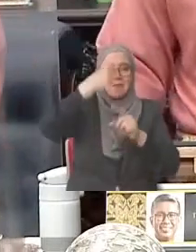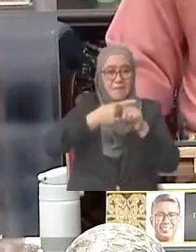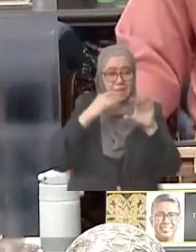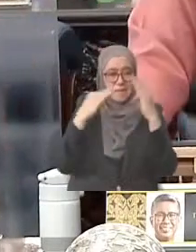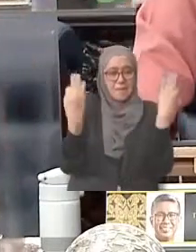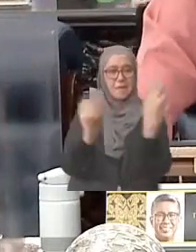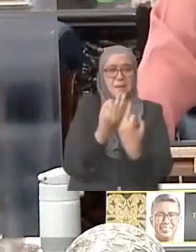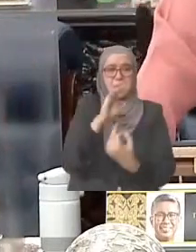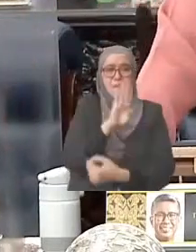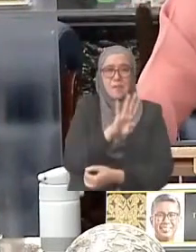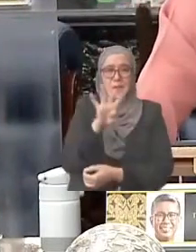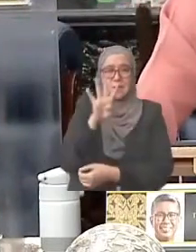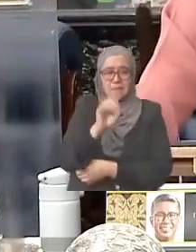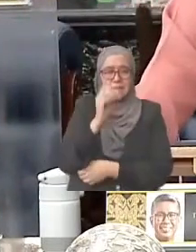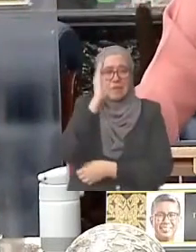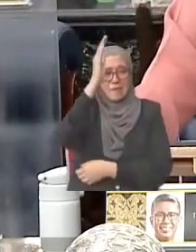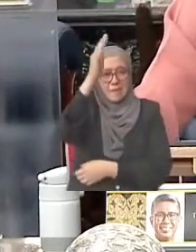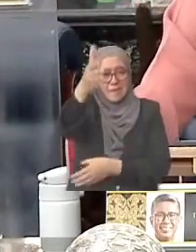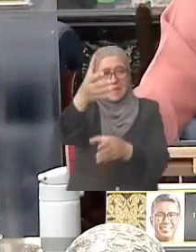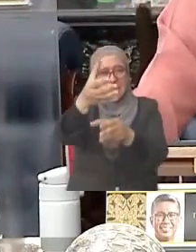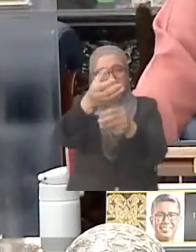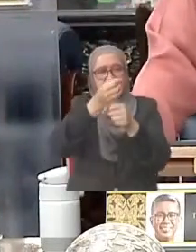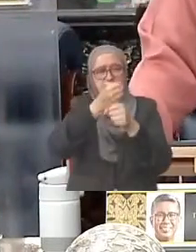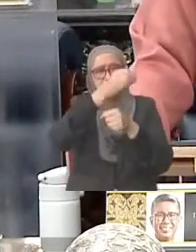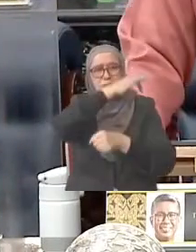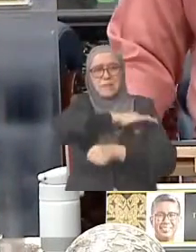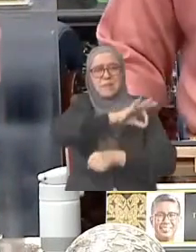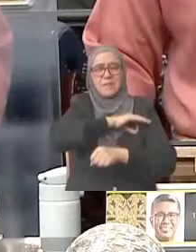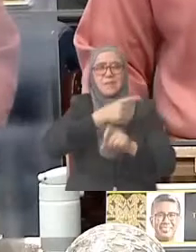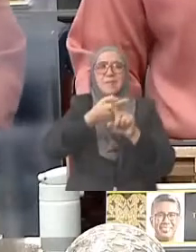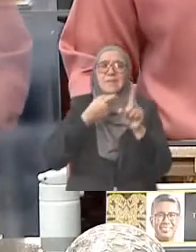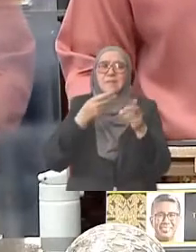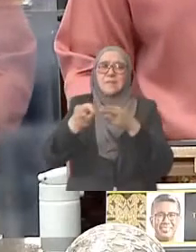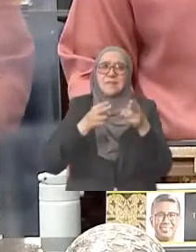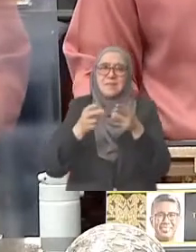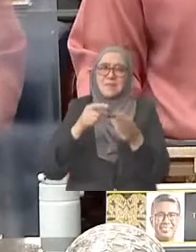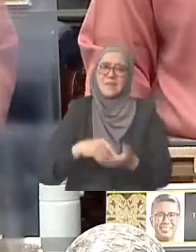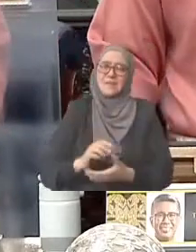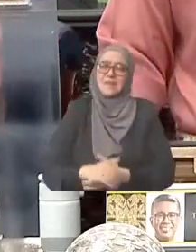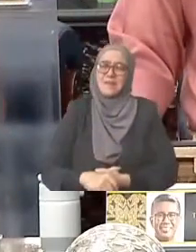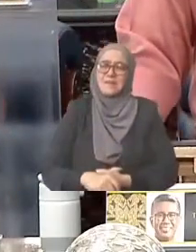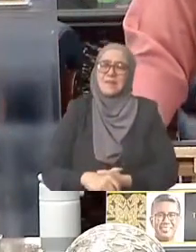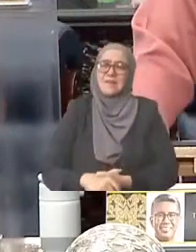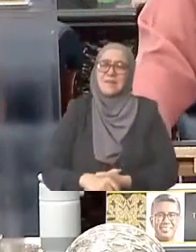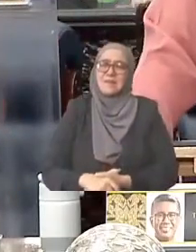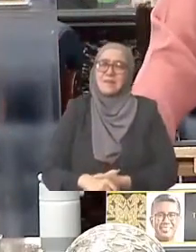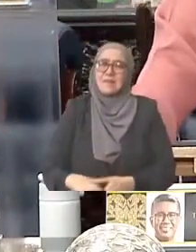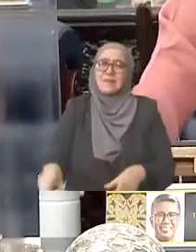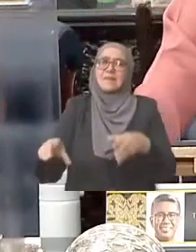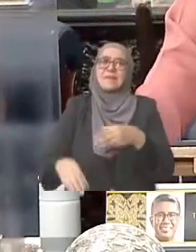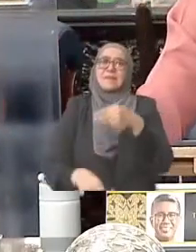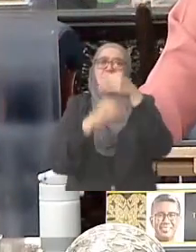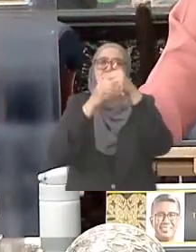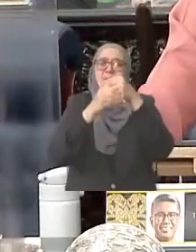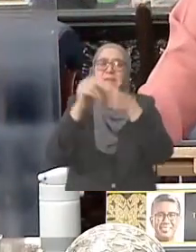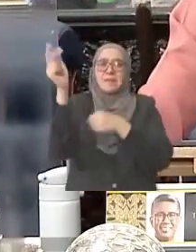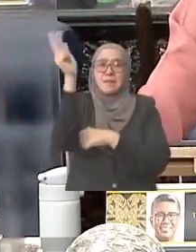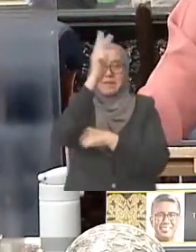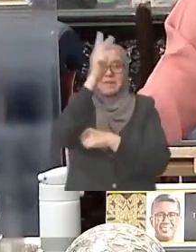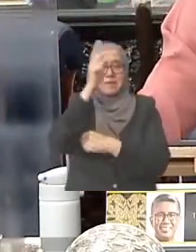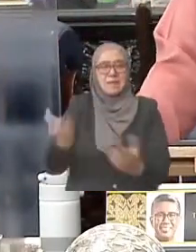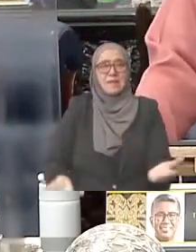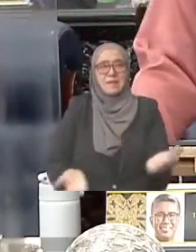bakal menerima manfaat dari pada inisiatif ini Sebagai tambahan Raja bercadang untuk